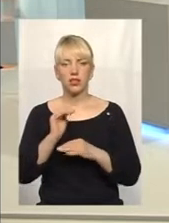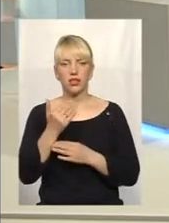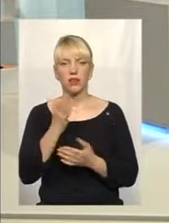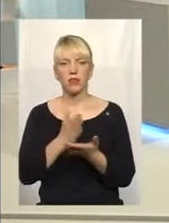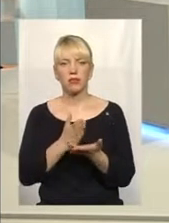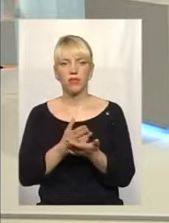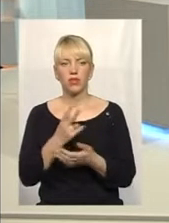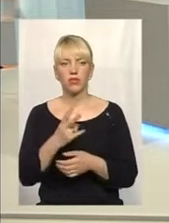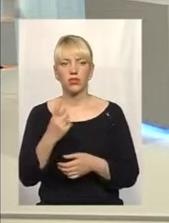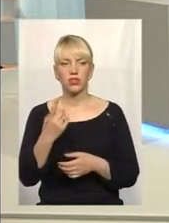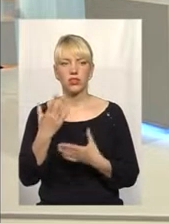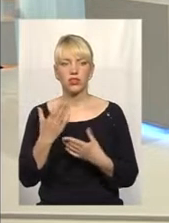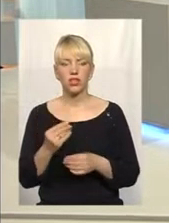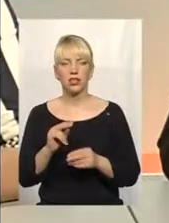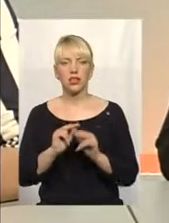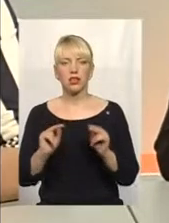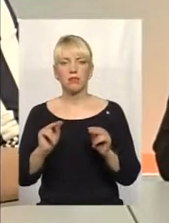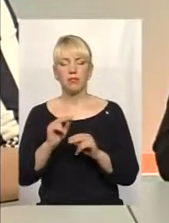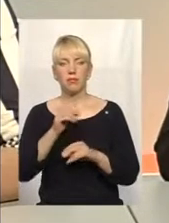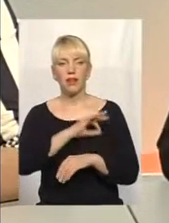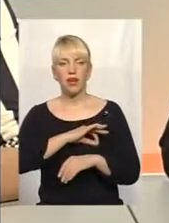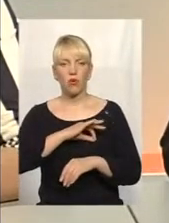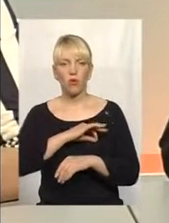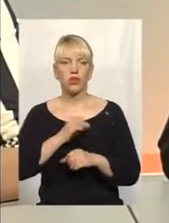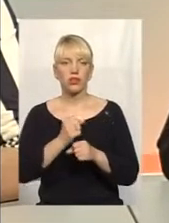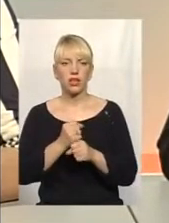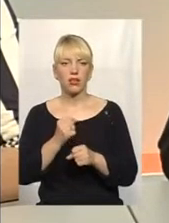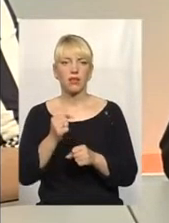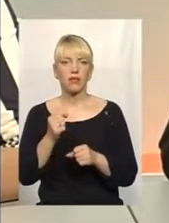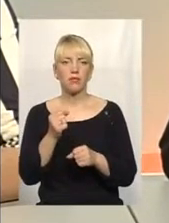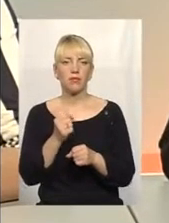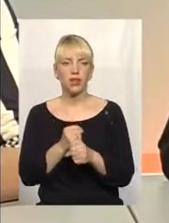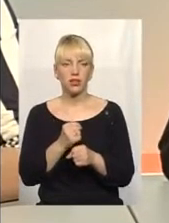І зазвичай педагоги працюють так, що кожен день він